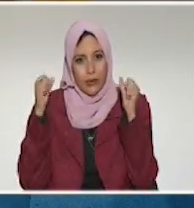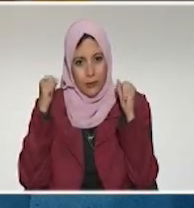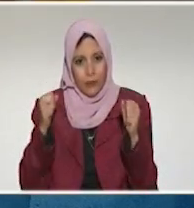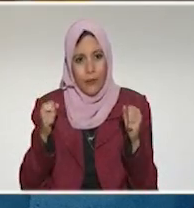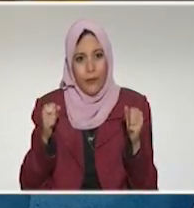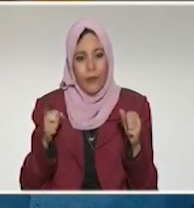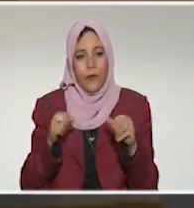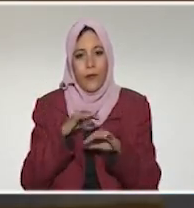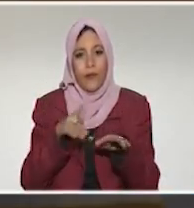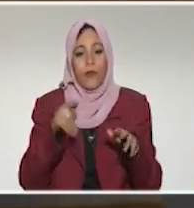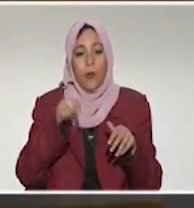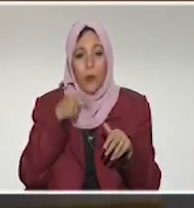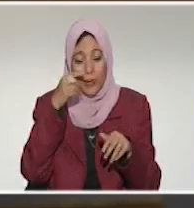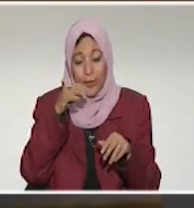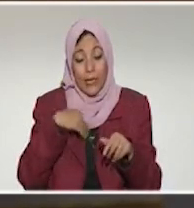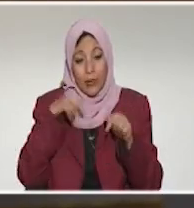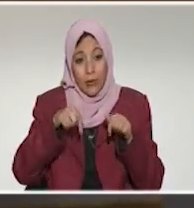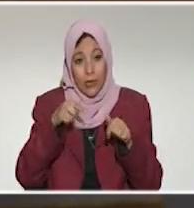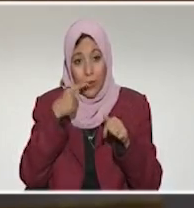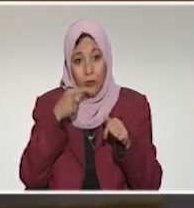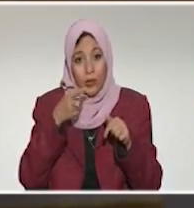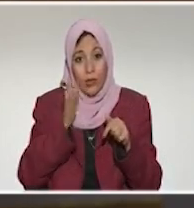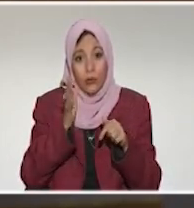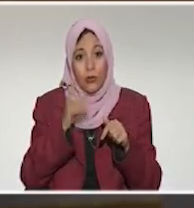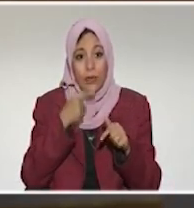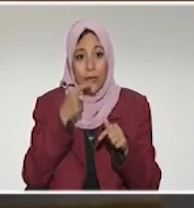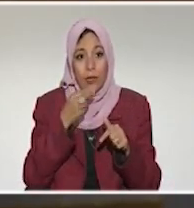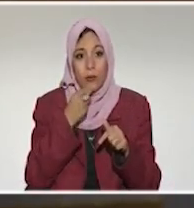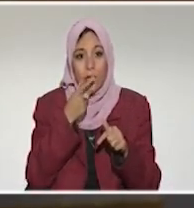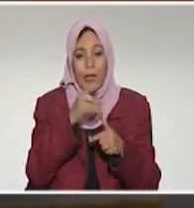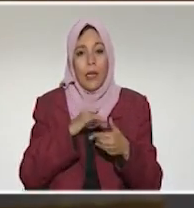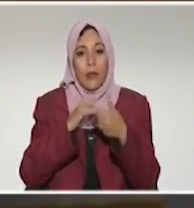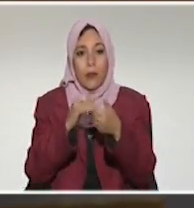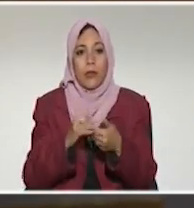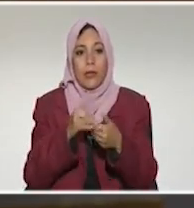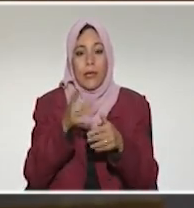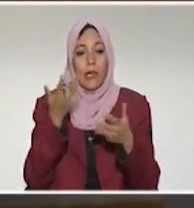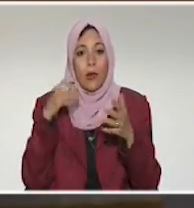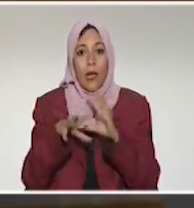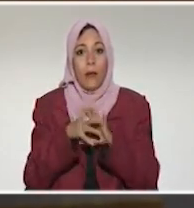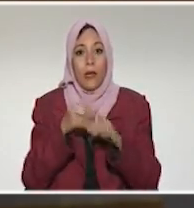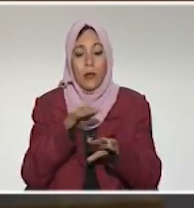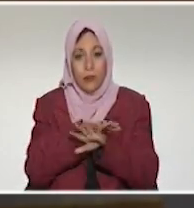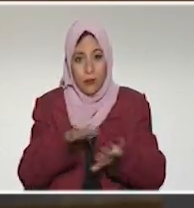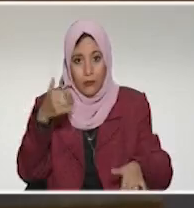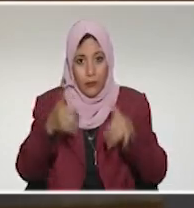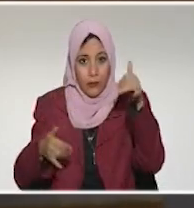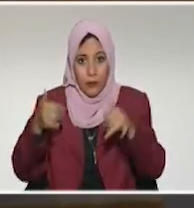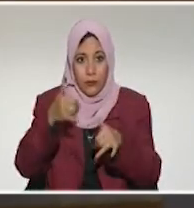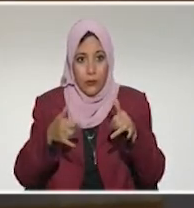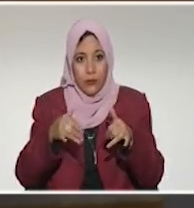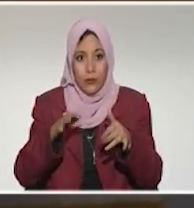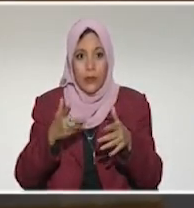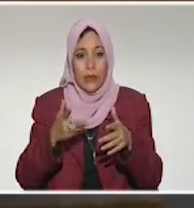والهروب. طيب خليني الاول اروح على الاستاذ محمد صبحي. ايوه. تجربتك المسرحيه معاه في تخاريف